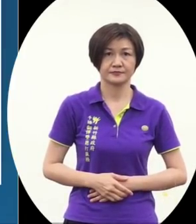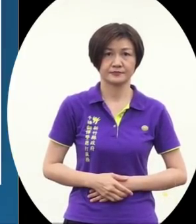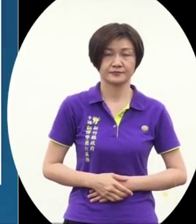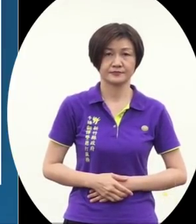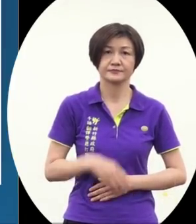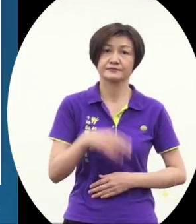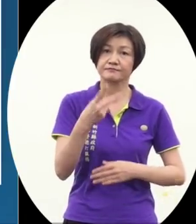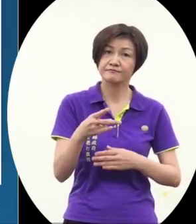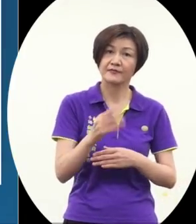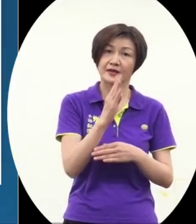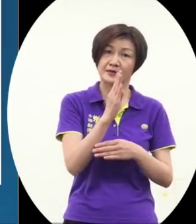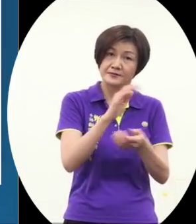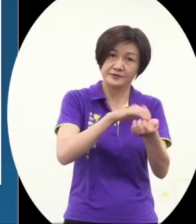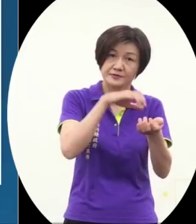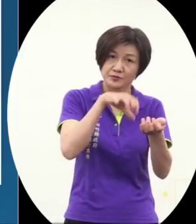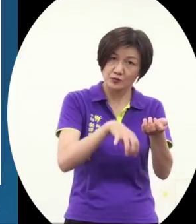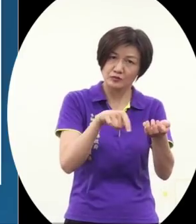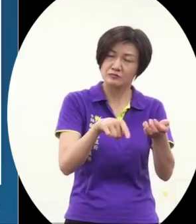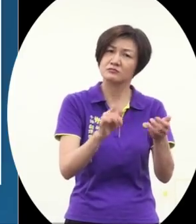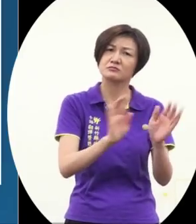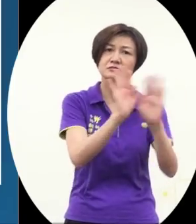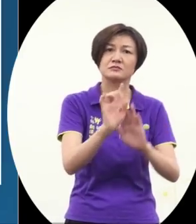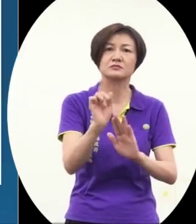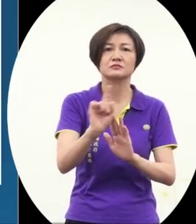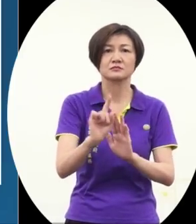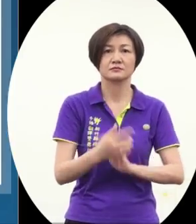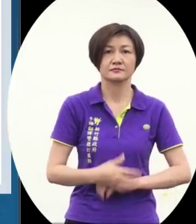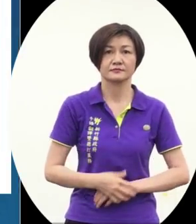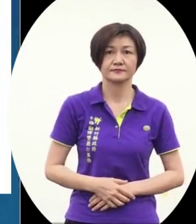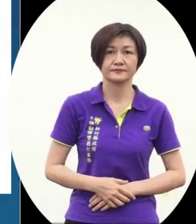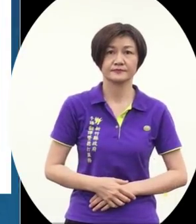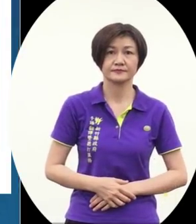在我们的 B 医疗机构的部分，